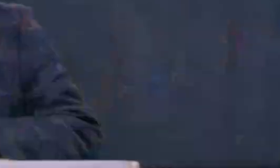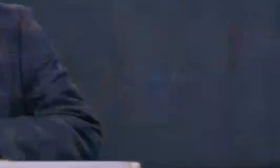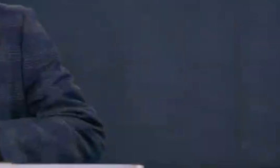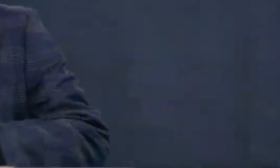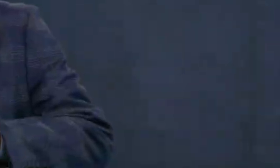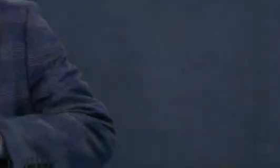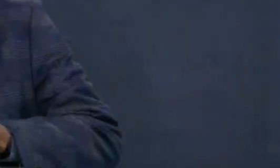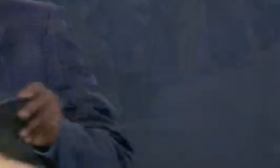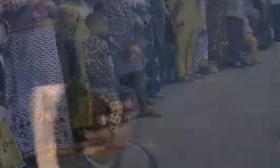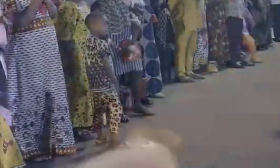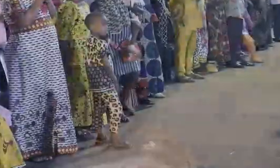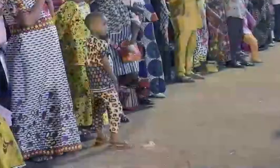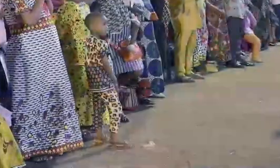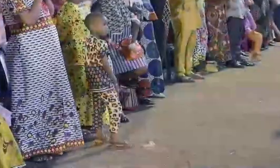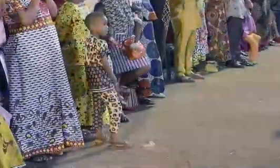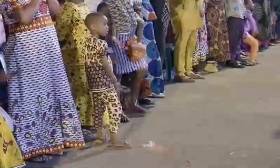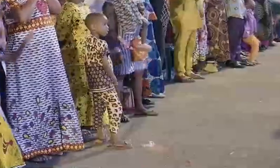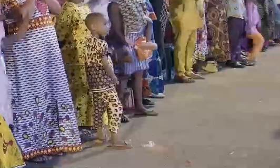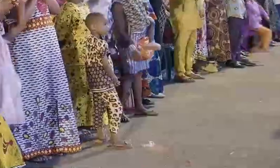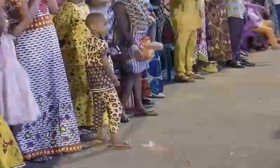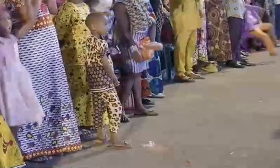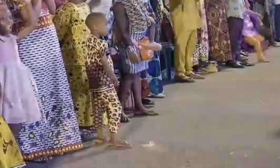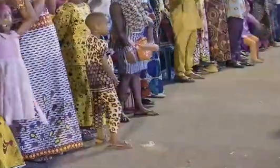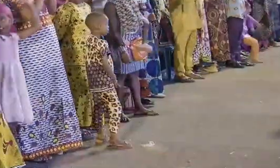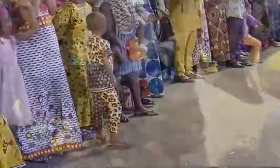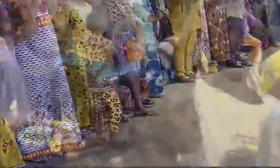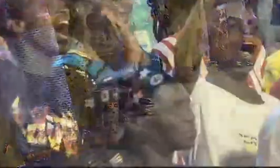Un autre amen.